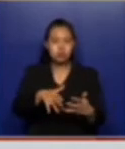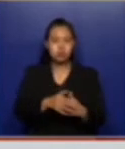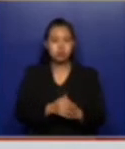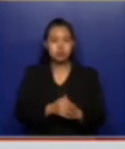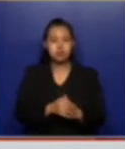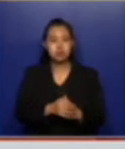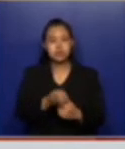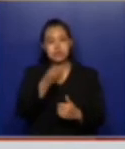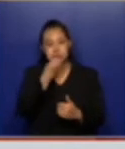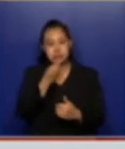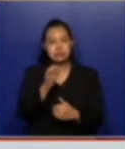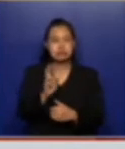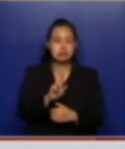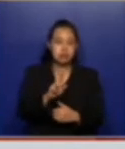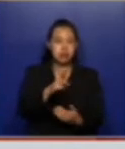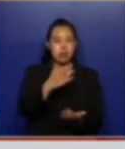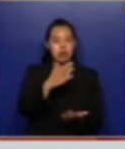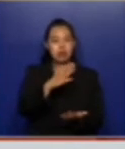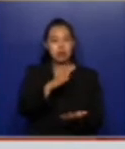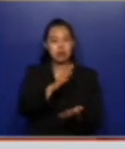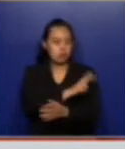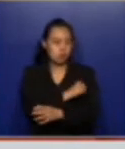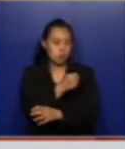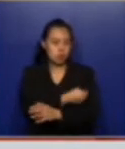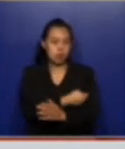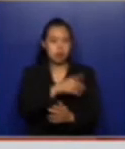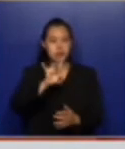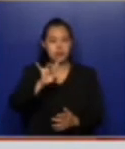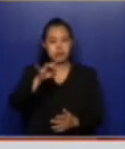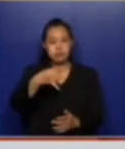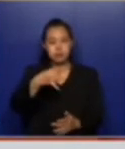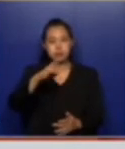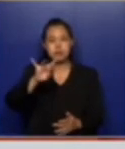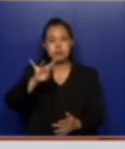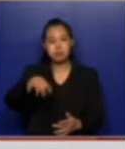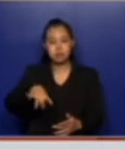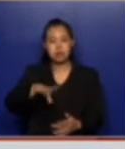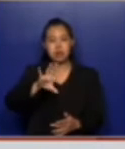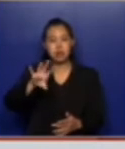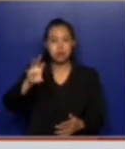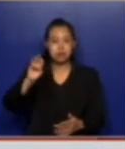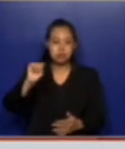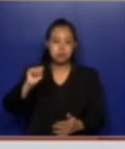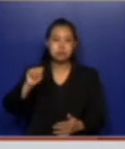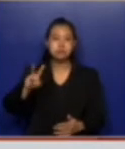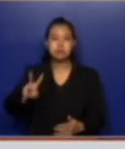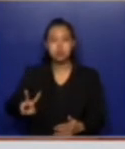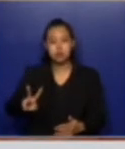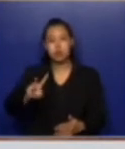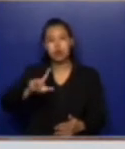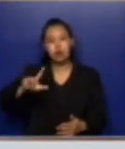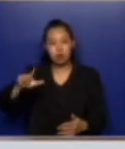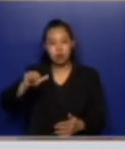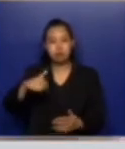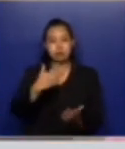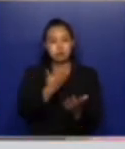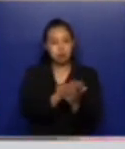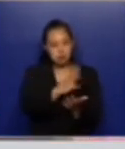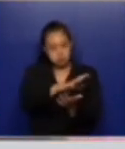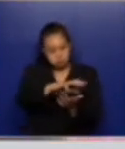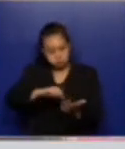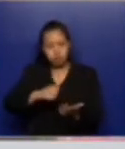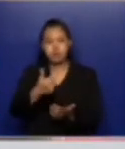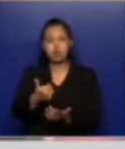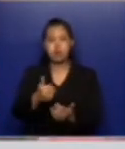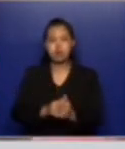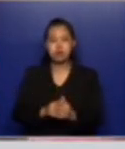ารชนบทดึงมาจากโรงพยาบาลเนี่ย 88,542 ล้านท่านยังสามารถทำได้เลย